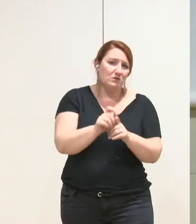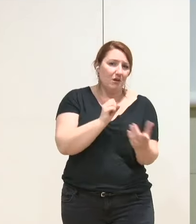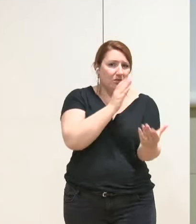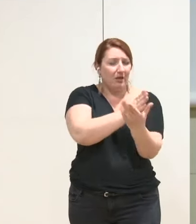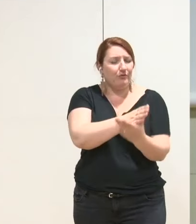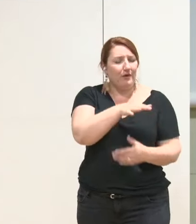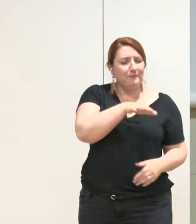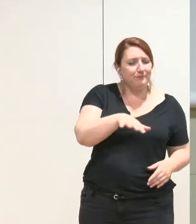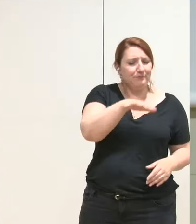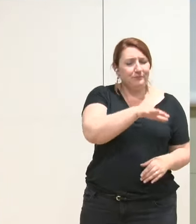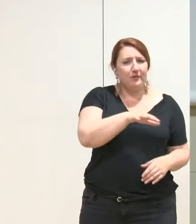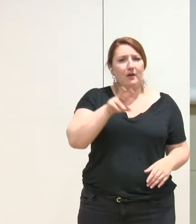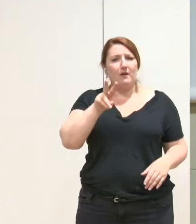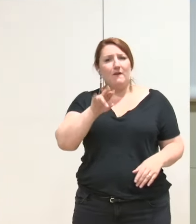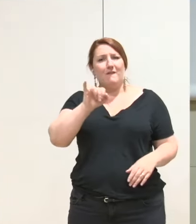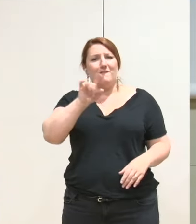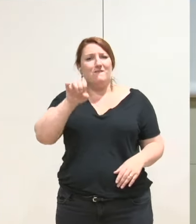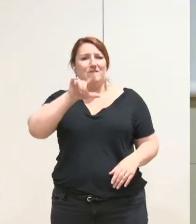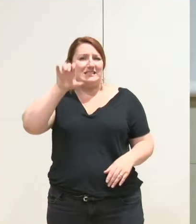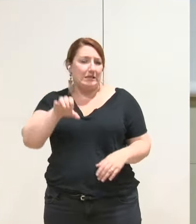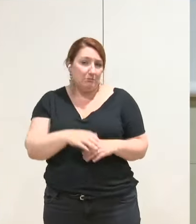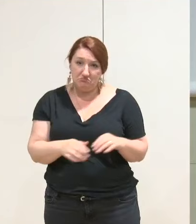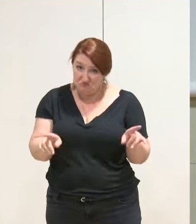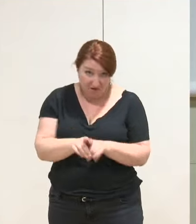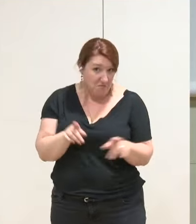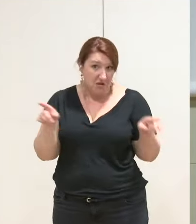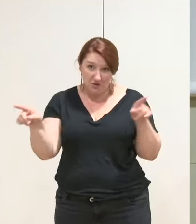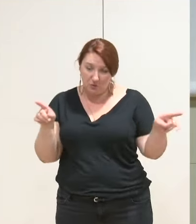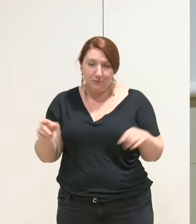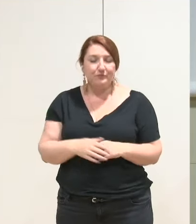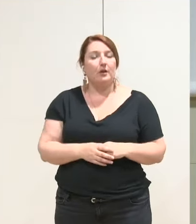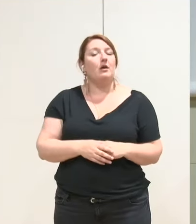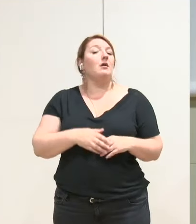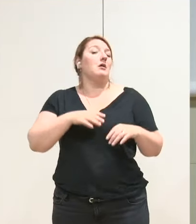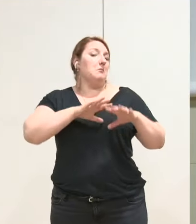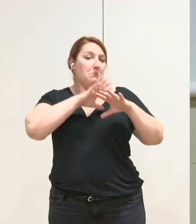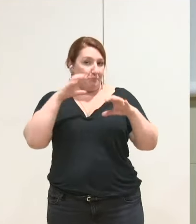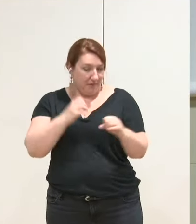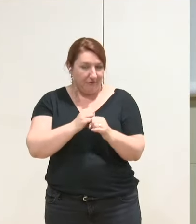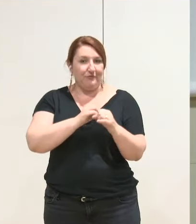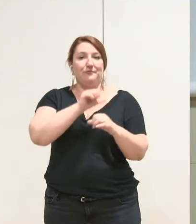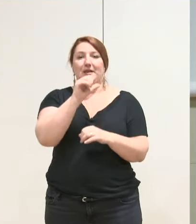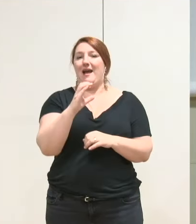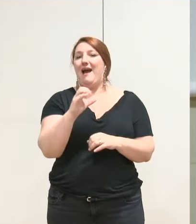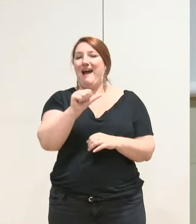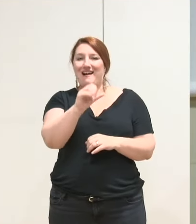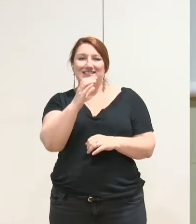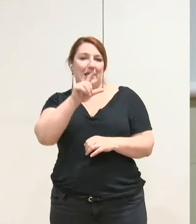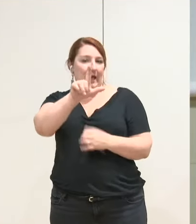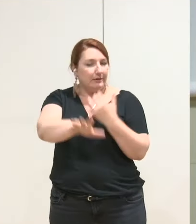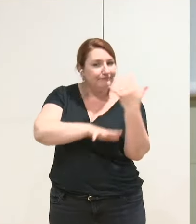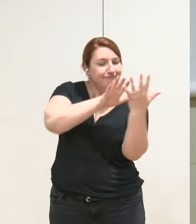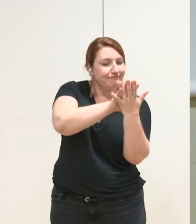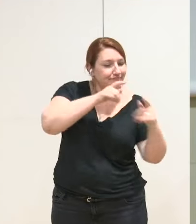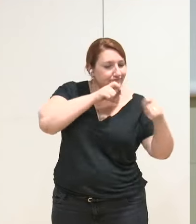du du côté du côté de visine bon donc nous avons discuté avec eux sur ce qui était effectivement a priori